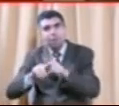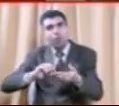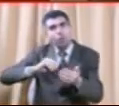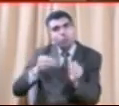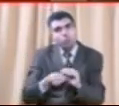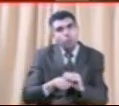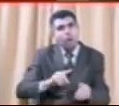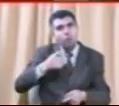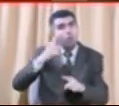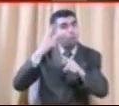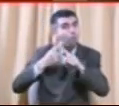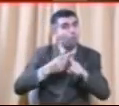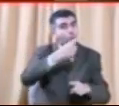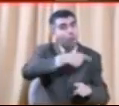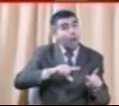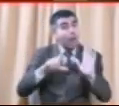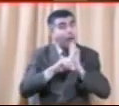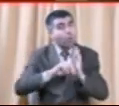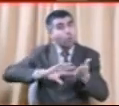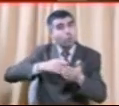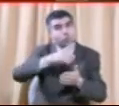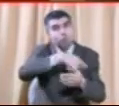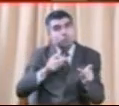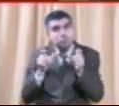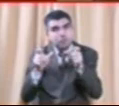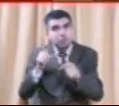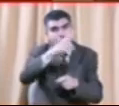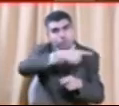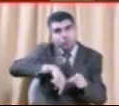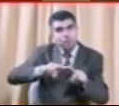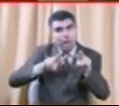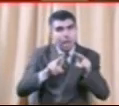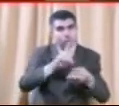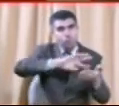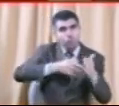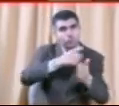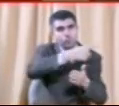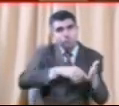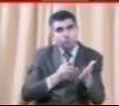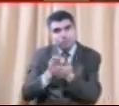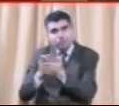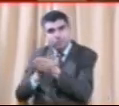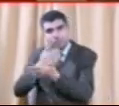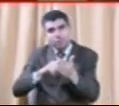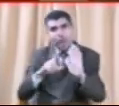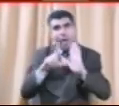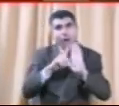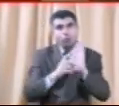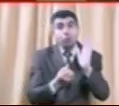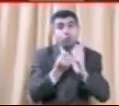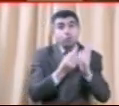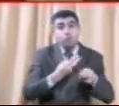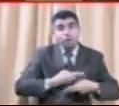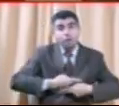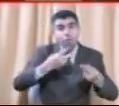أيضا هناك إجراءات قانونية، هذه الإجراءات القانونية كلها سوف تتشخص في القوانين التي نشتغل على إصدارها،